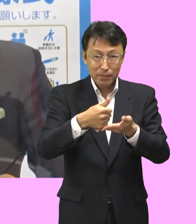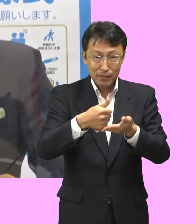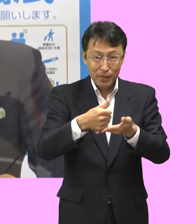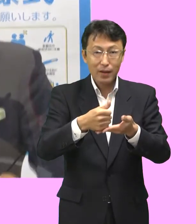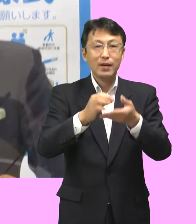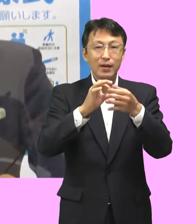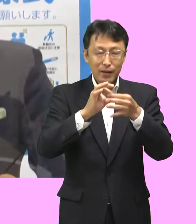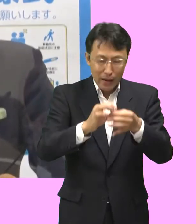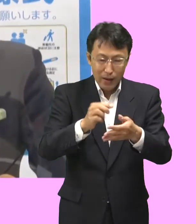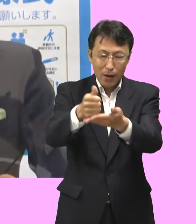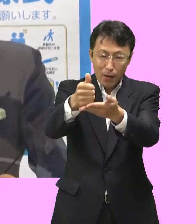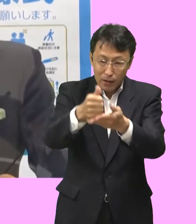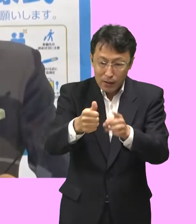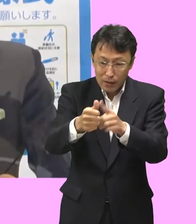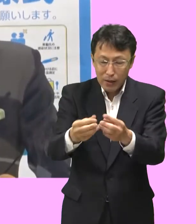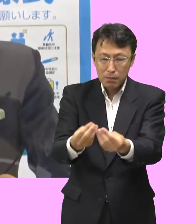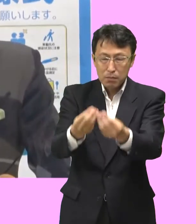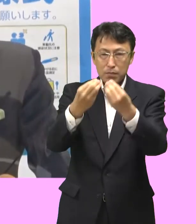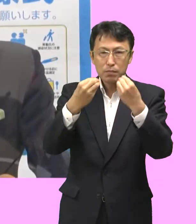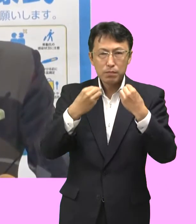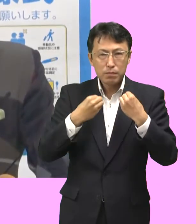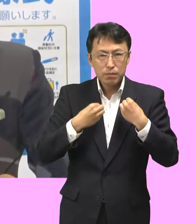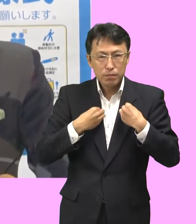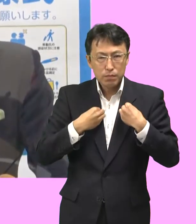ではなくて、